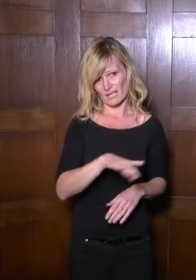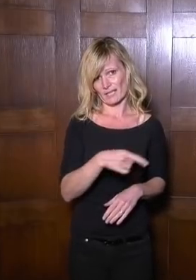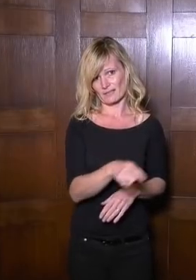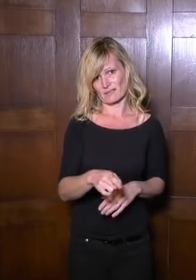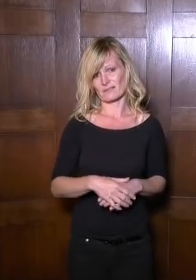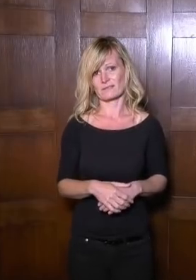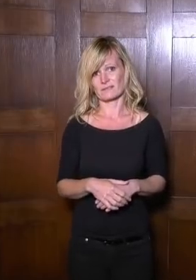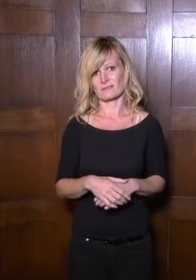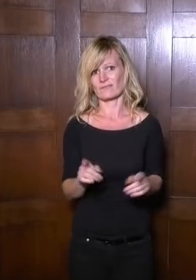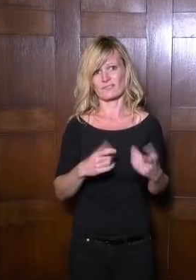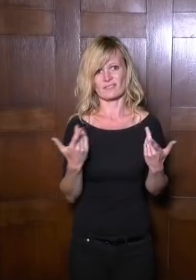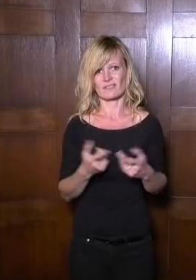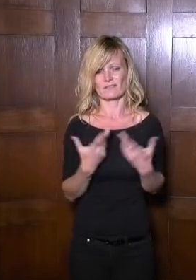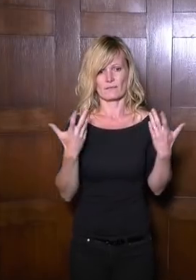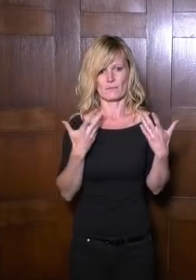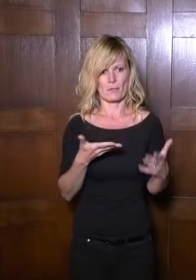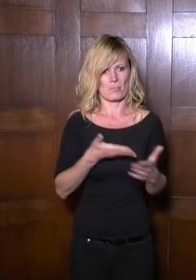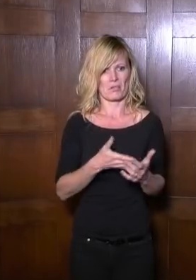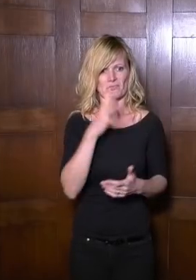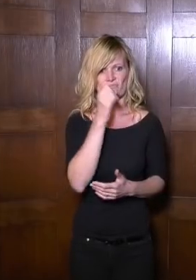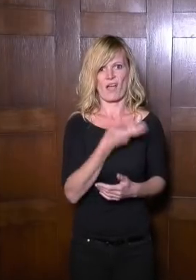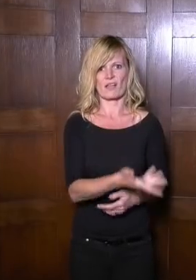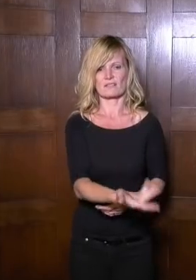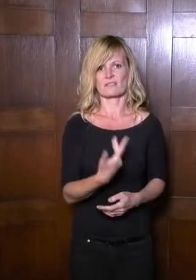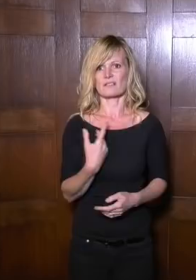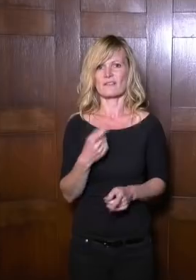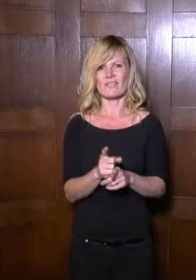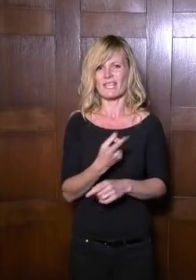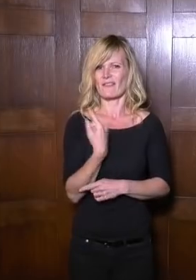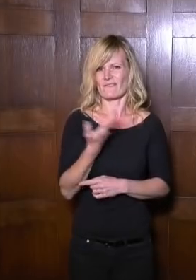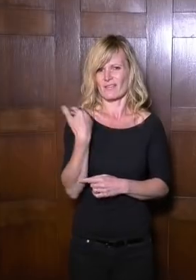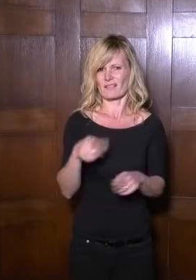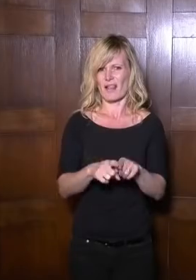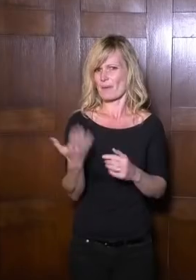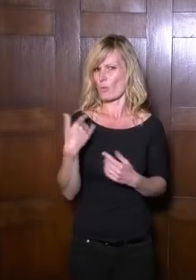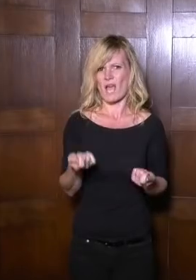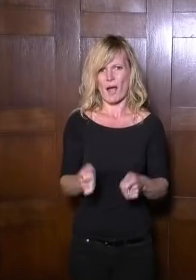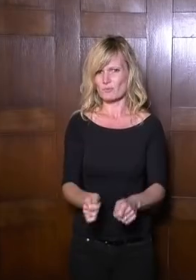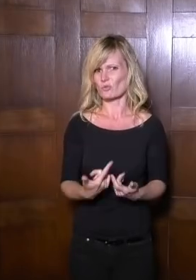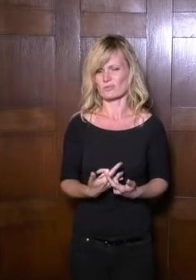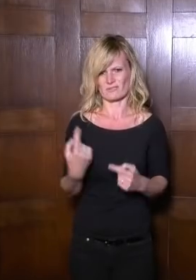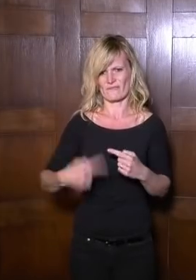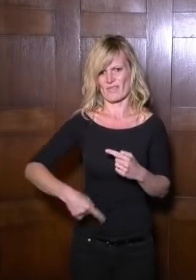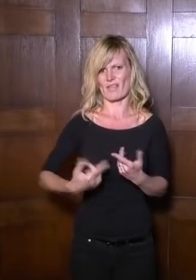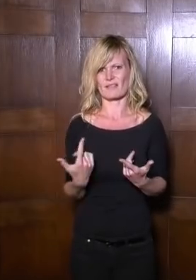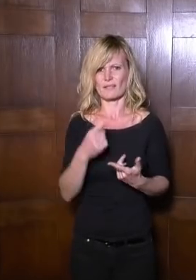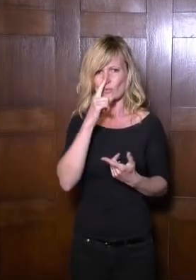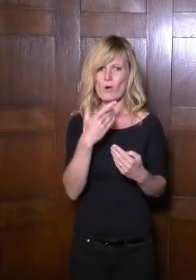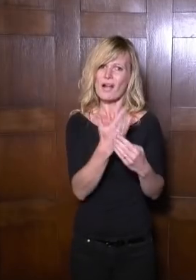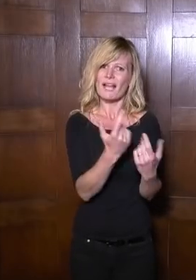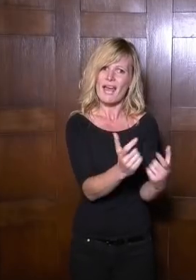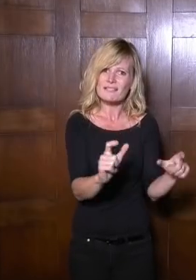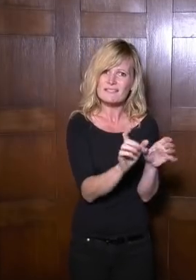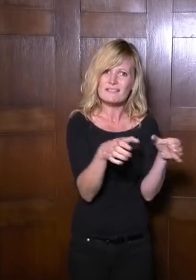denen gerade kein schwarzes Loch entsteht. Was wäre es für uns, wenn wir alle keinen Abschluss gehabt hätten? Da würde irgendwas fehlen. Und wenn es im Klassenverband ist,